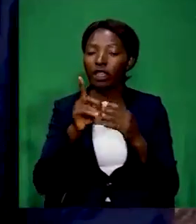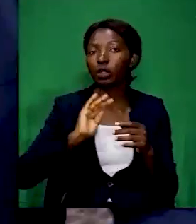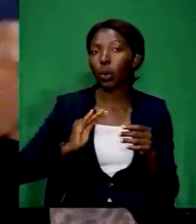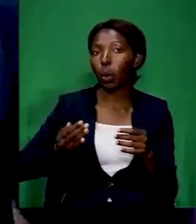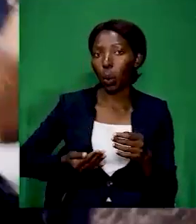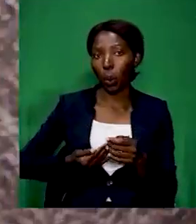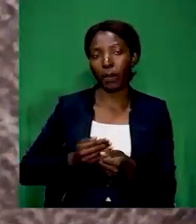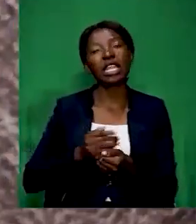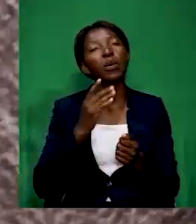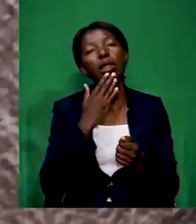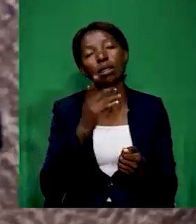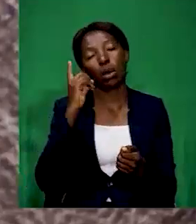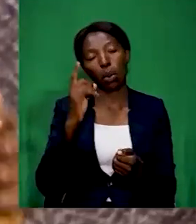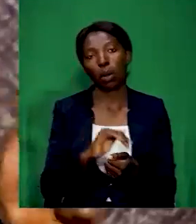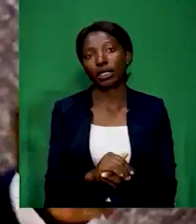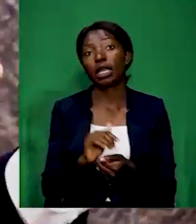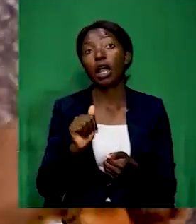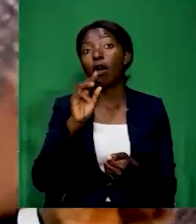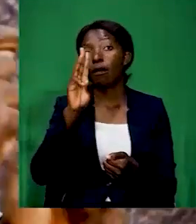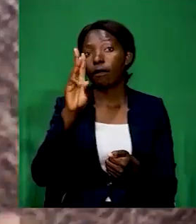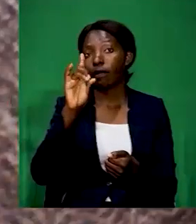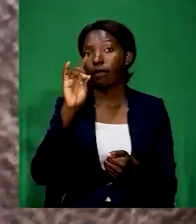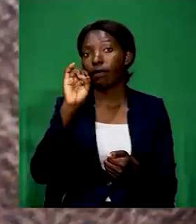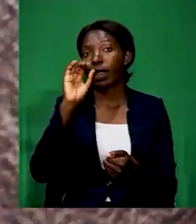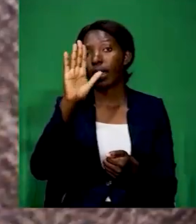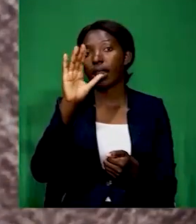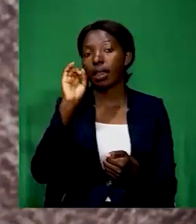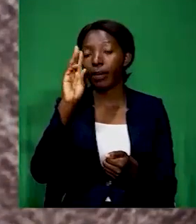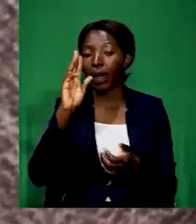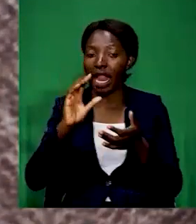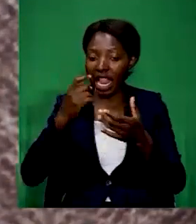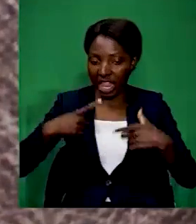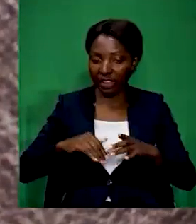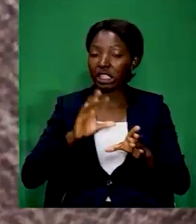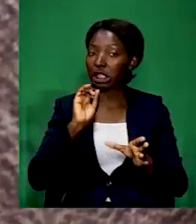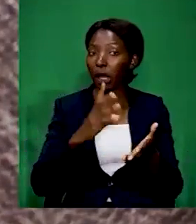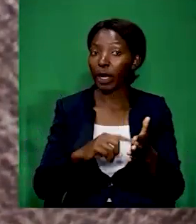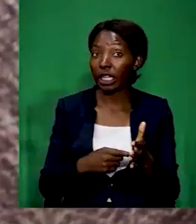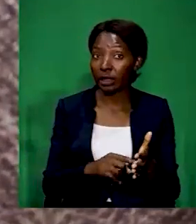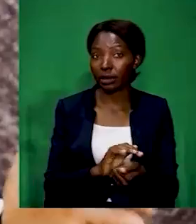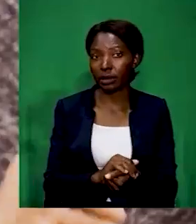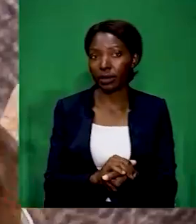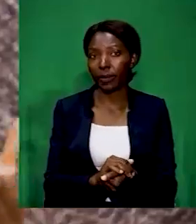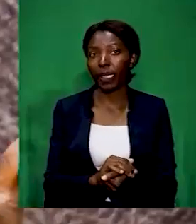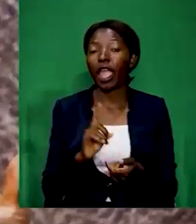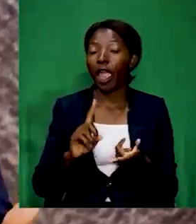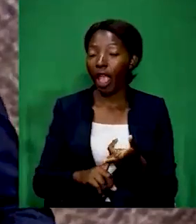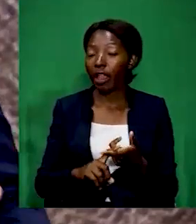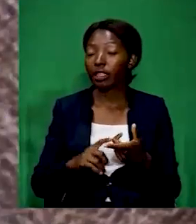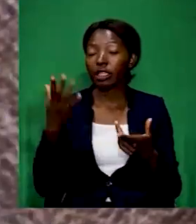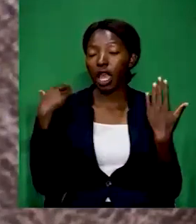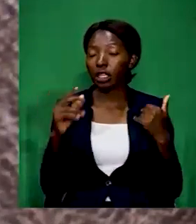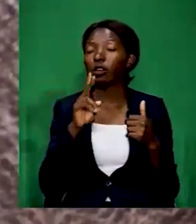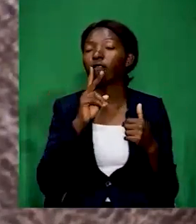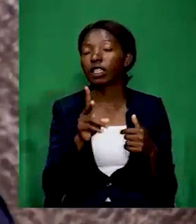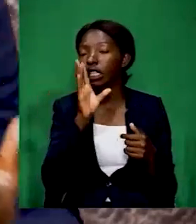uya. Praise God. Philip akugara muSamaria. Now Philip ari muSamaria, ngirosi inomusvikira